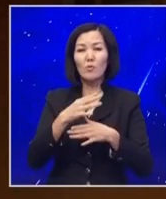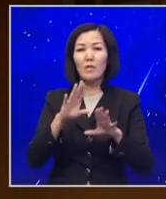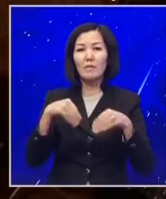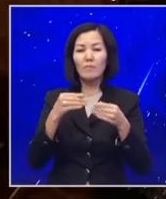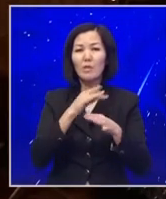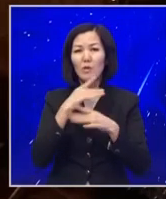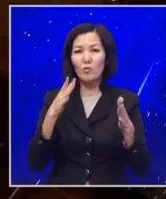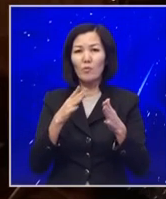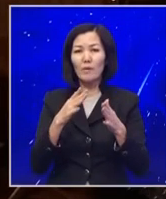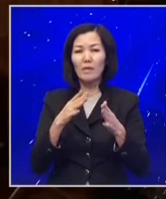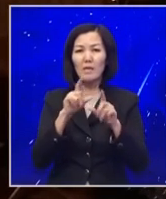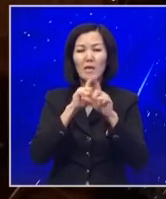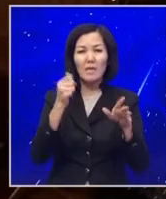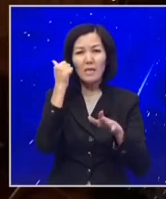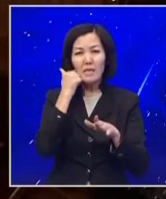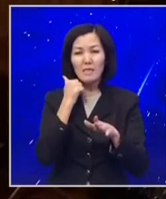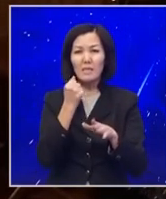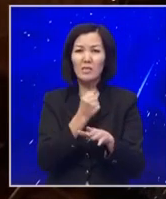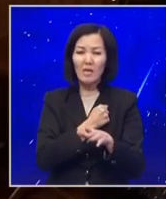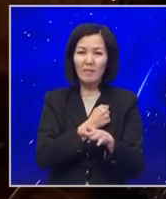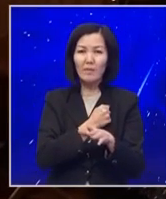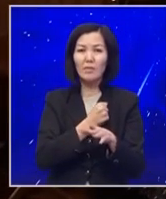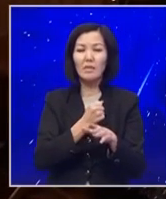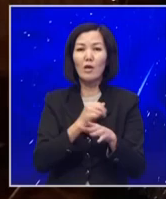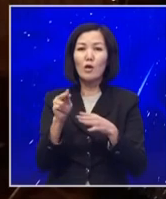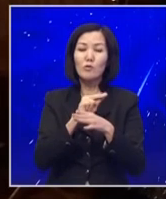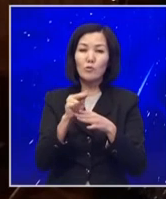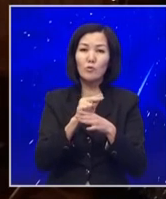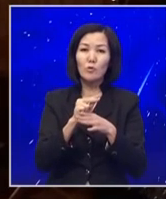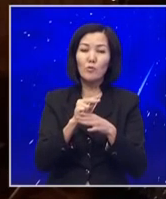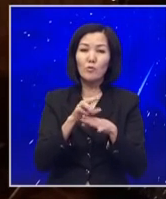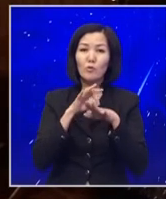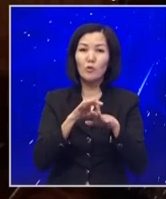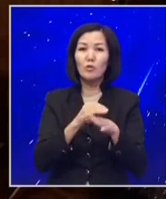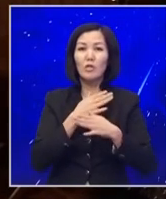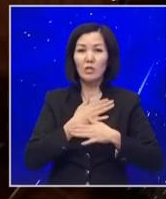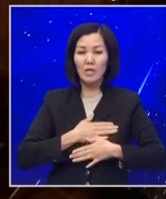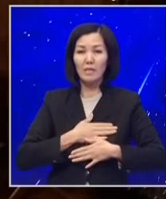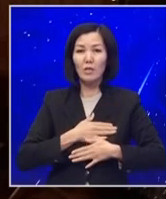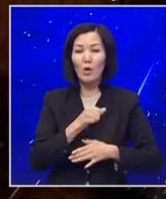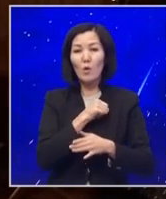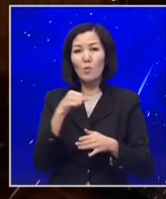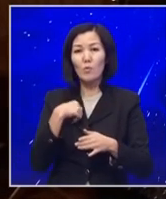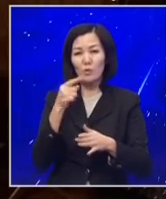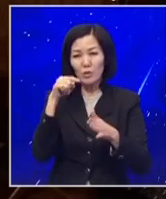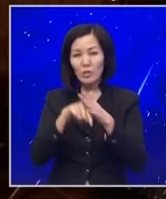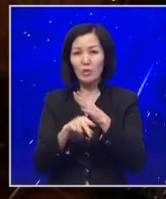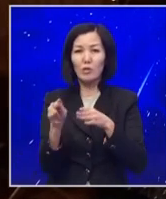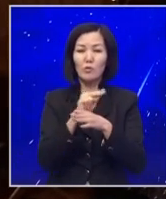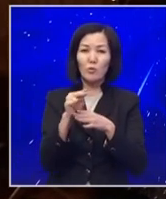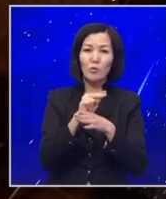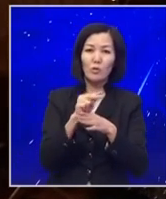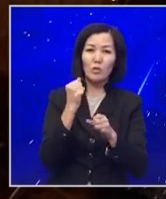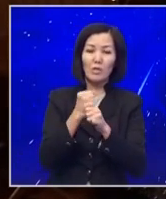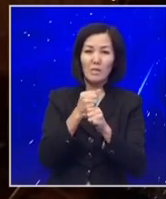сұрқы мынандай болғанына жаным ашиды. Ағымдағы жөндеу жүргізілсе өте риза болатын едік. Мұндағылар өз күштерімен ішіне жөндеу жұмыстарын